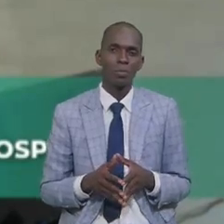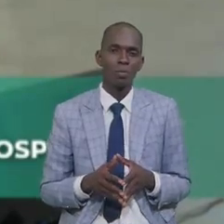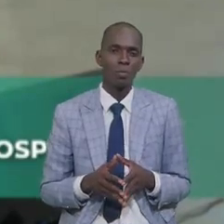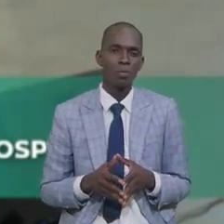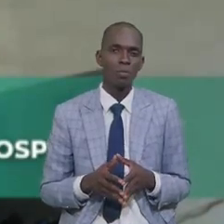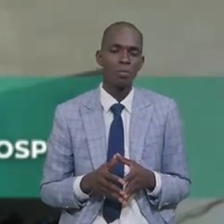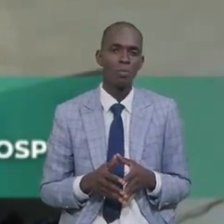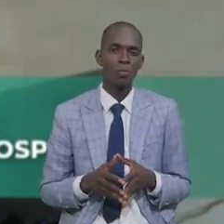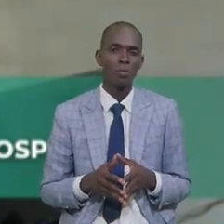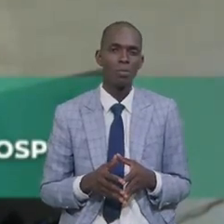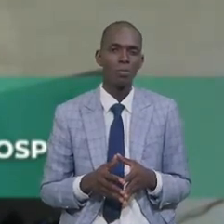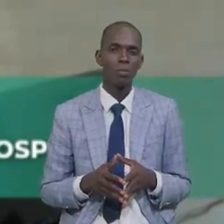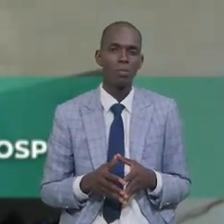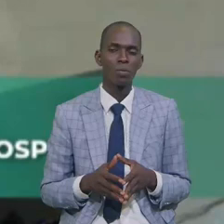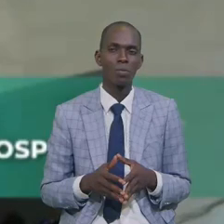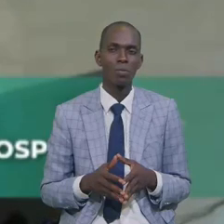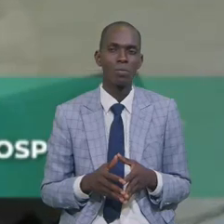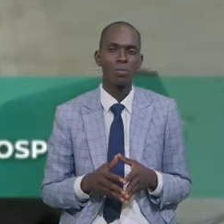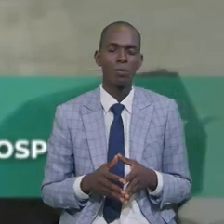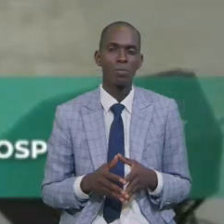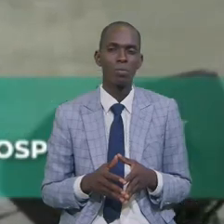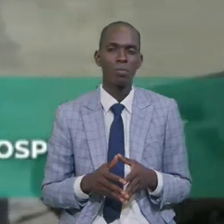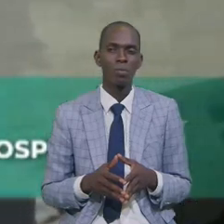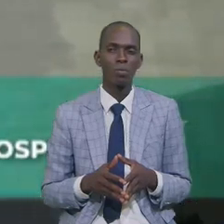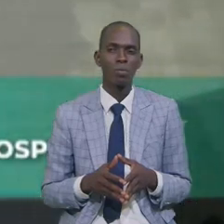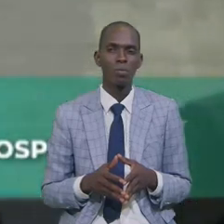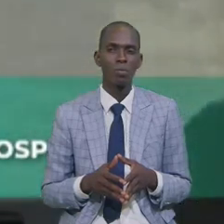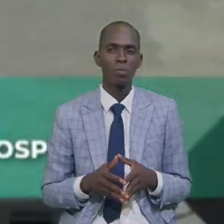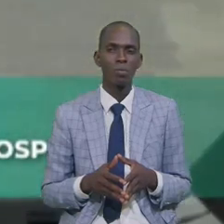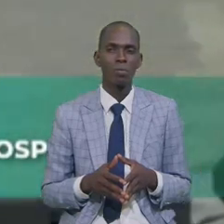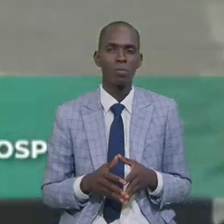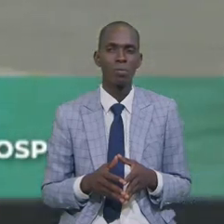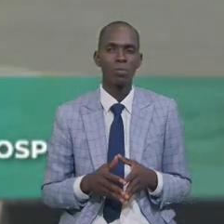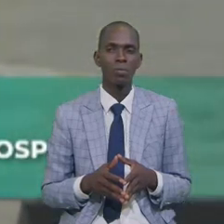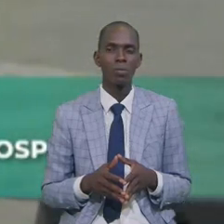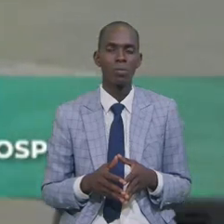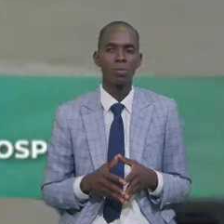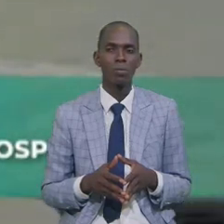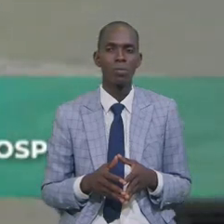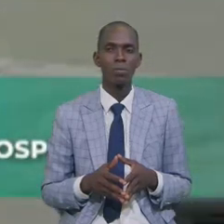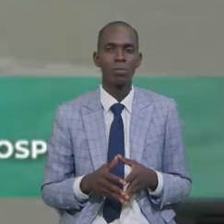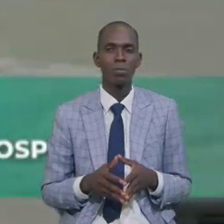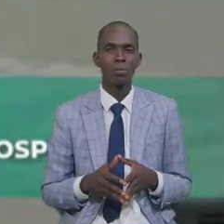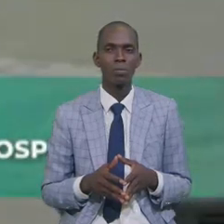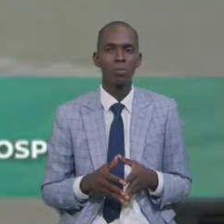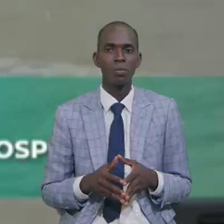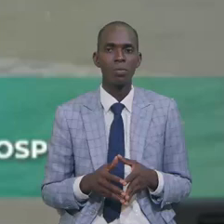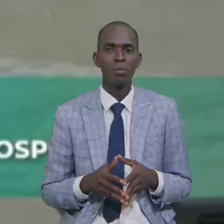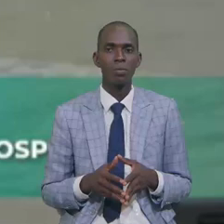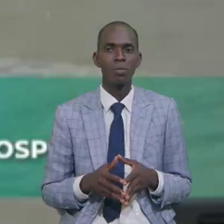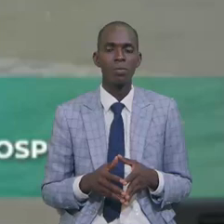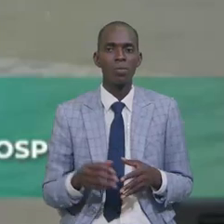ça commençait à s'élever un peu, on dit ah, ça c'est assez bon. Voilà pourquoi nous n'avons pas pu avoir la